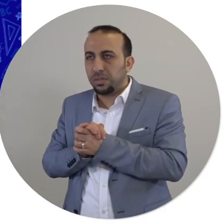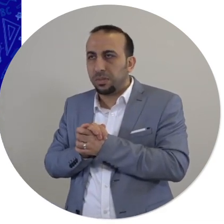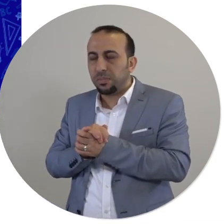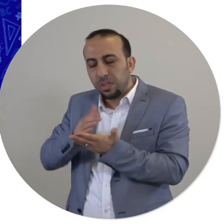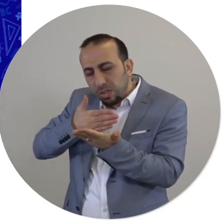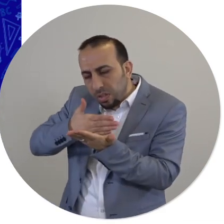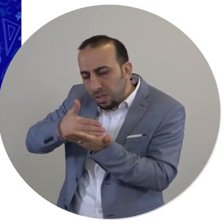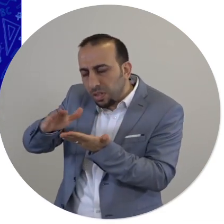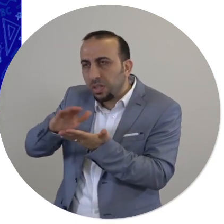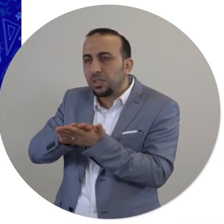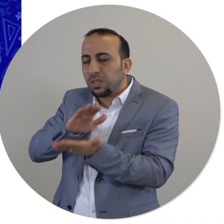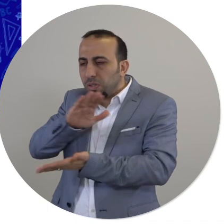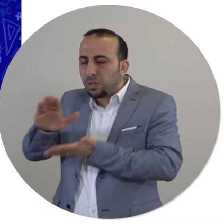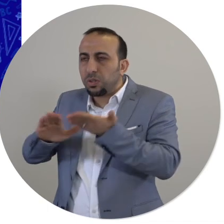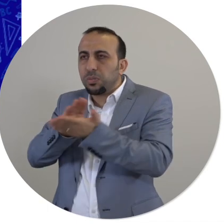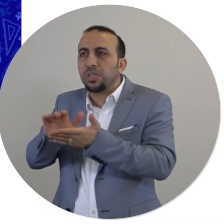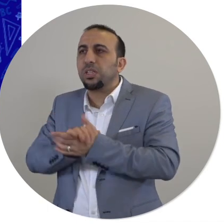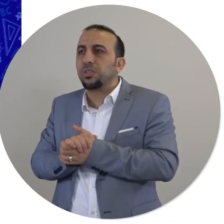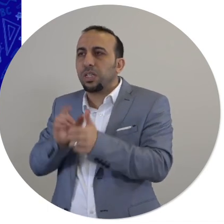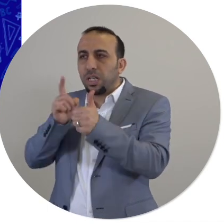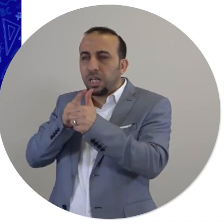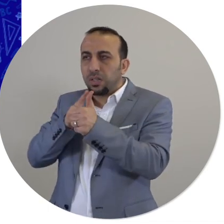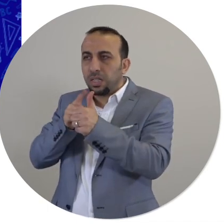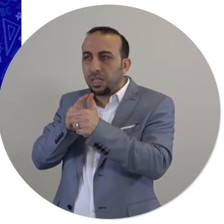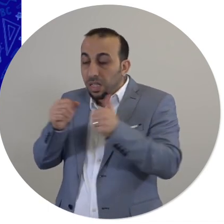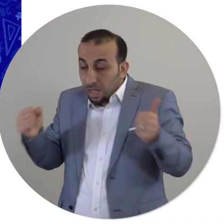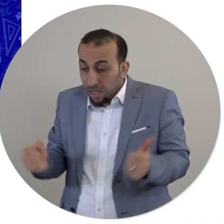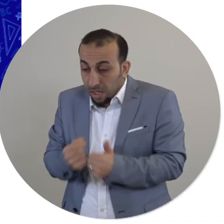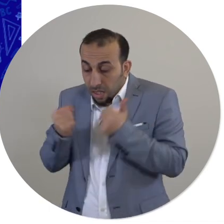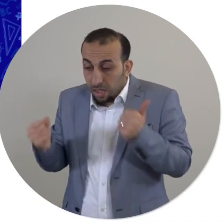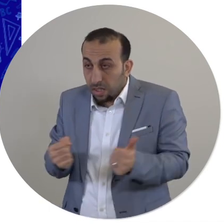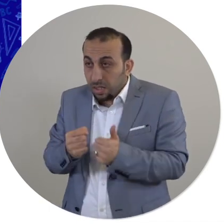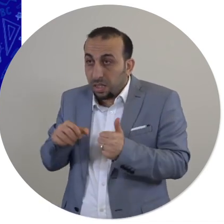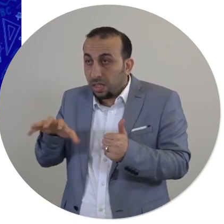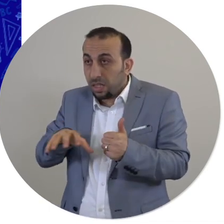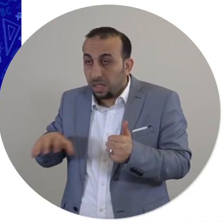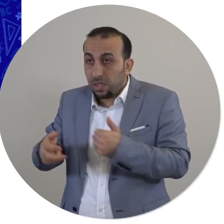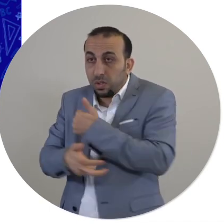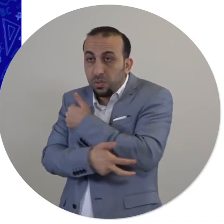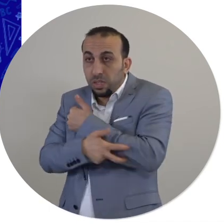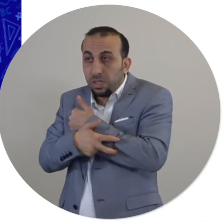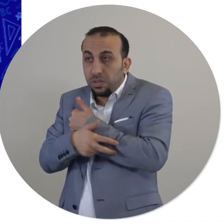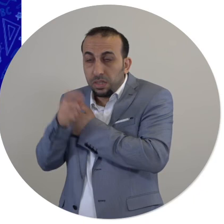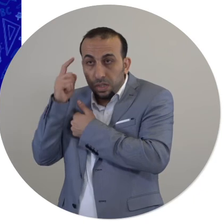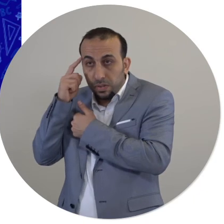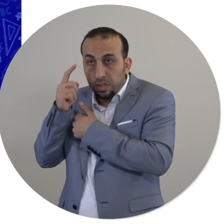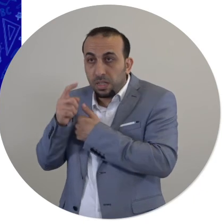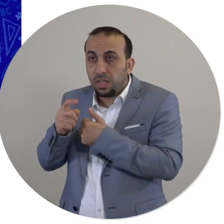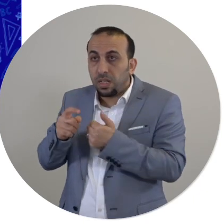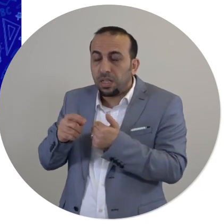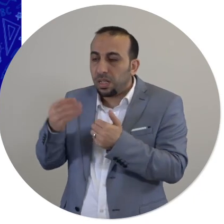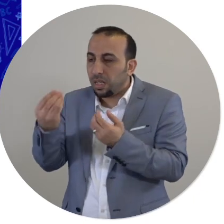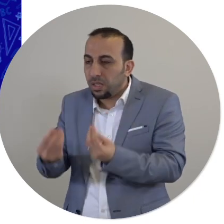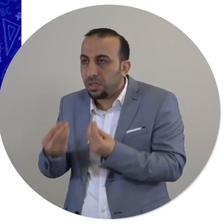الانفجار السكاني؟ هناك إجراءين، وهما تشجيع الدول النامية على الحد من معدلات النمو السريعة، والتخطيط